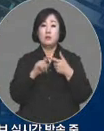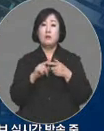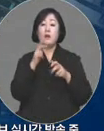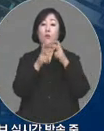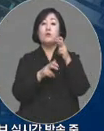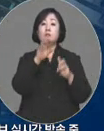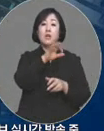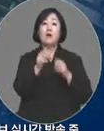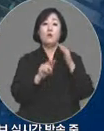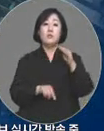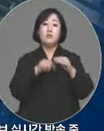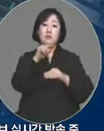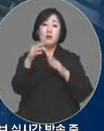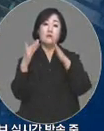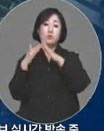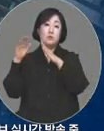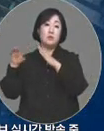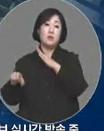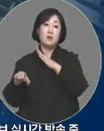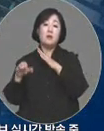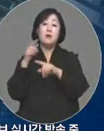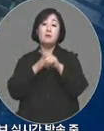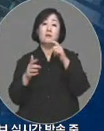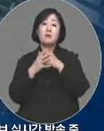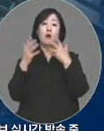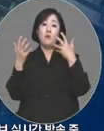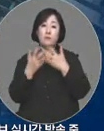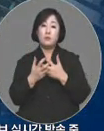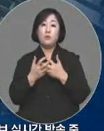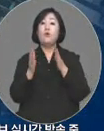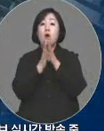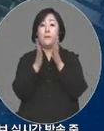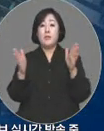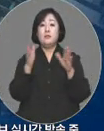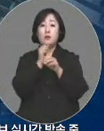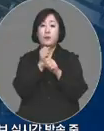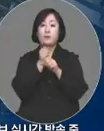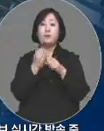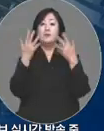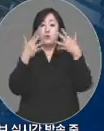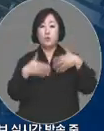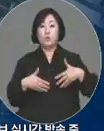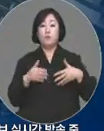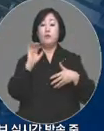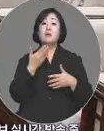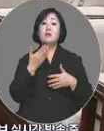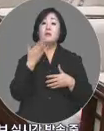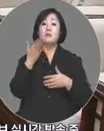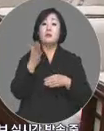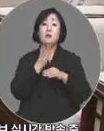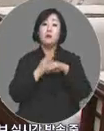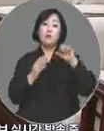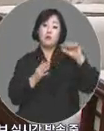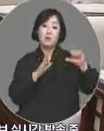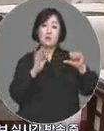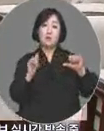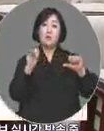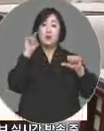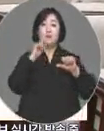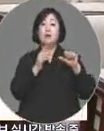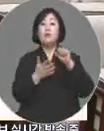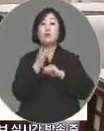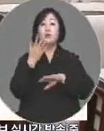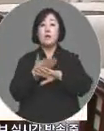공단에서 떨어진 주택 단지 부분은 고밀도 개발을 허용하는 조건부 찬성입니다. 5명이 찬성한